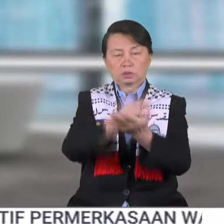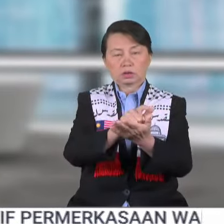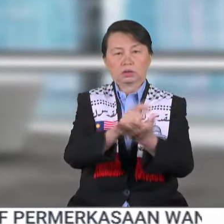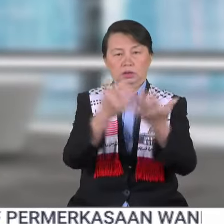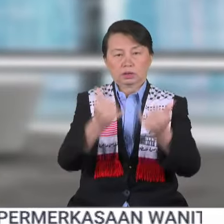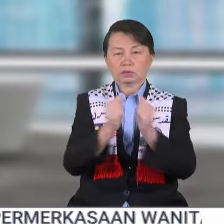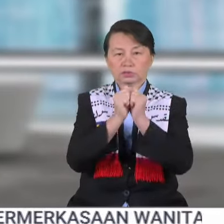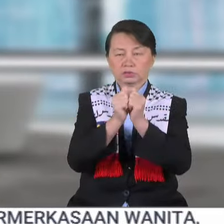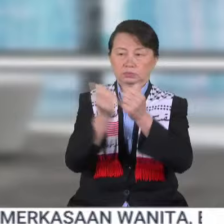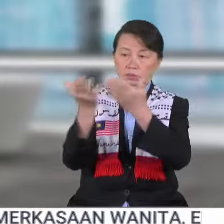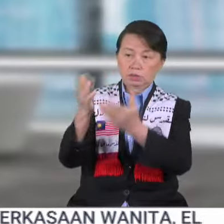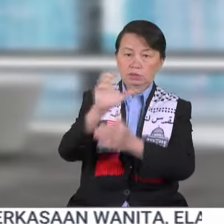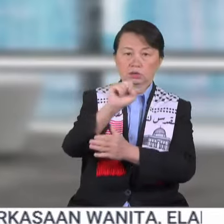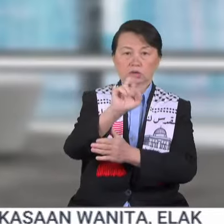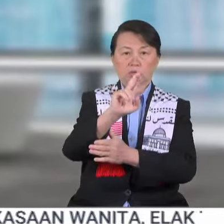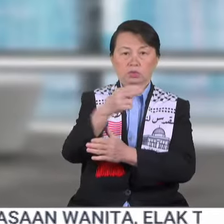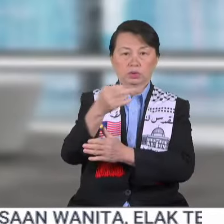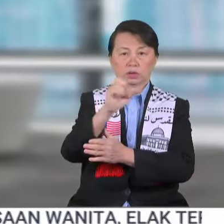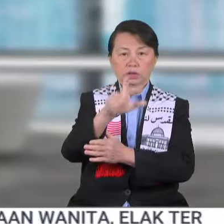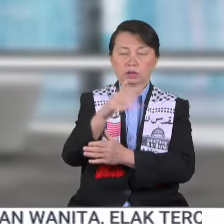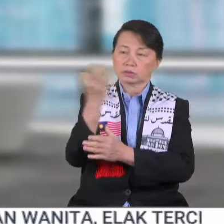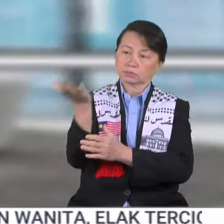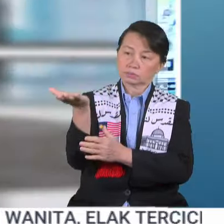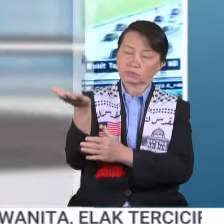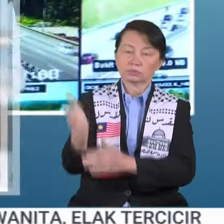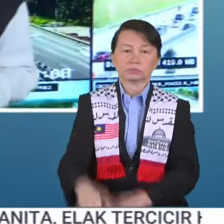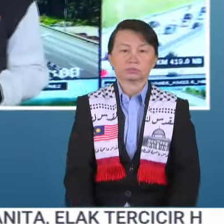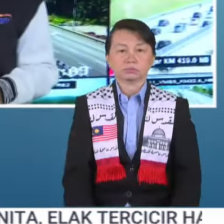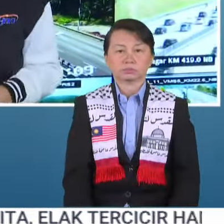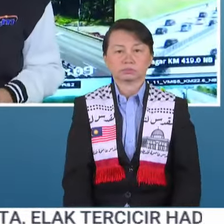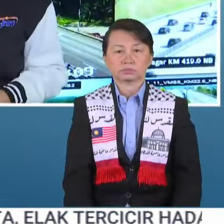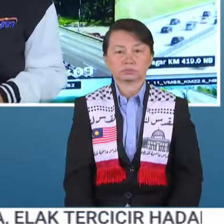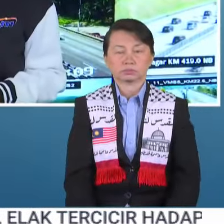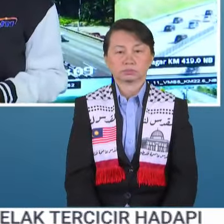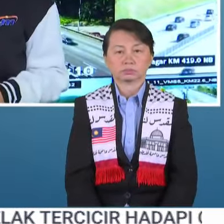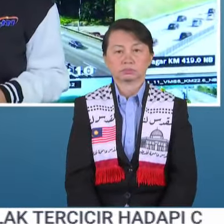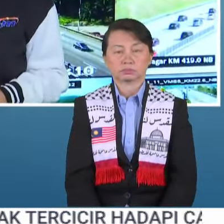terperinci bersama Suhail Muhammad Nur. Silakan Su.